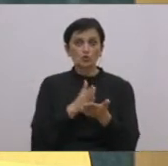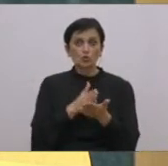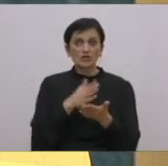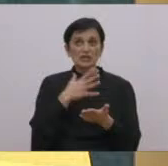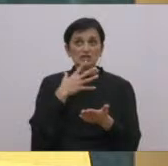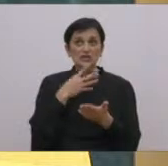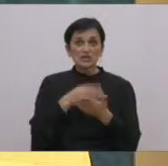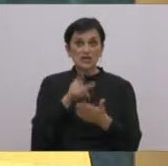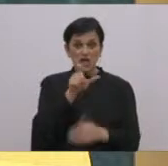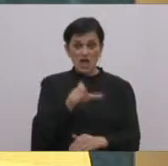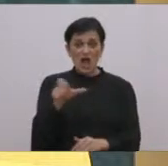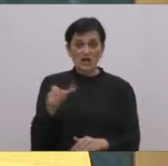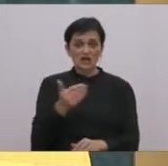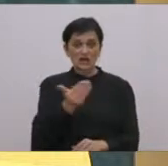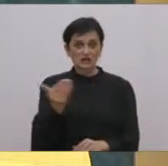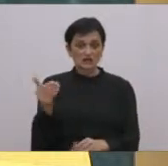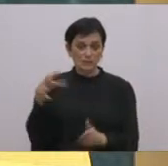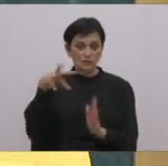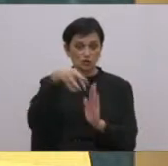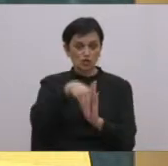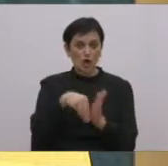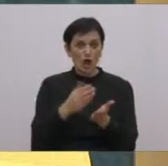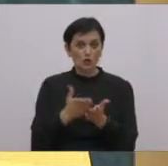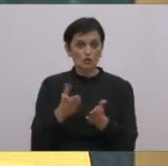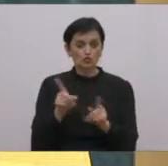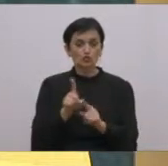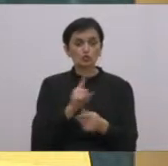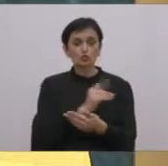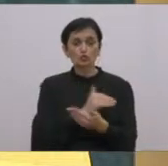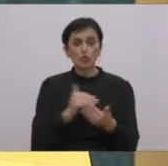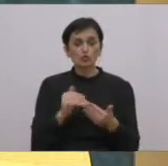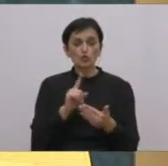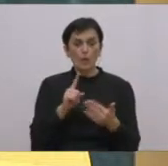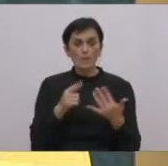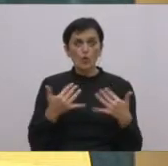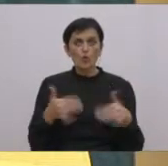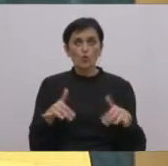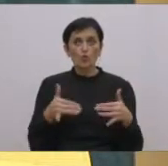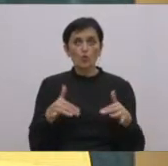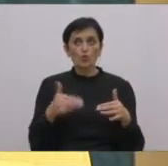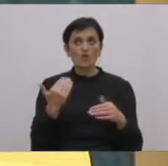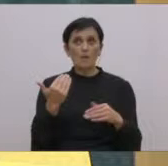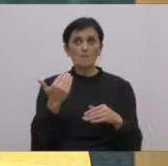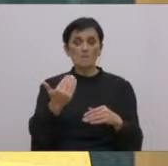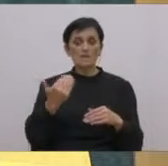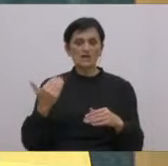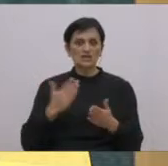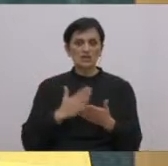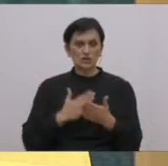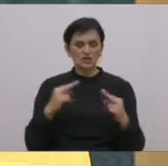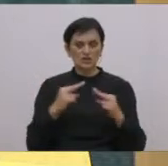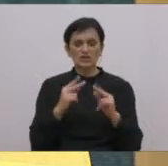საკუთრივ ბენეფიციარები იმ დონეზე, რომ უკვე, ასე ვთქვათ, მათი მხრიდან